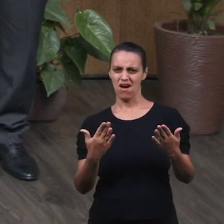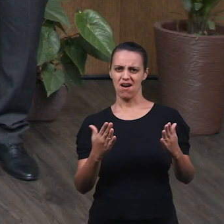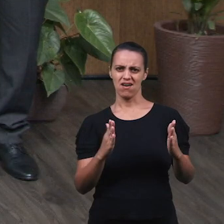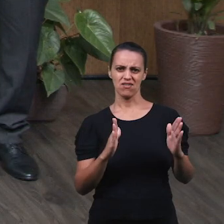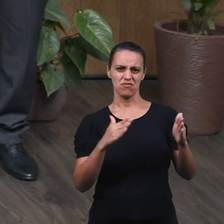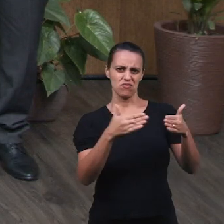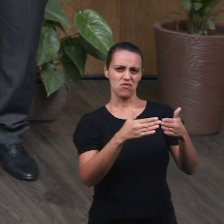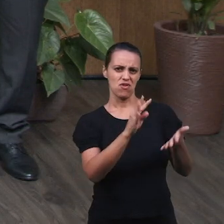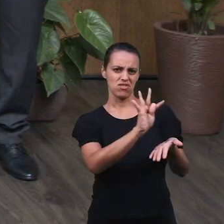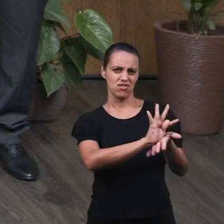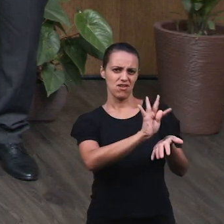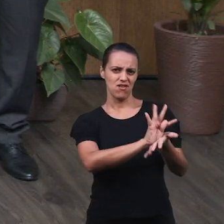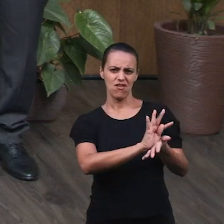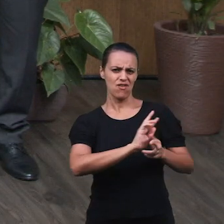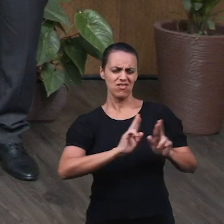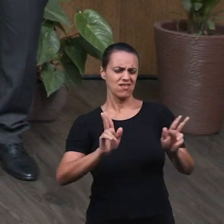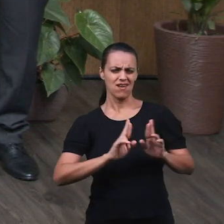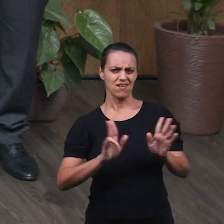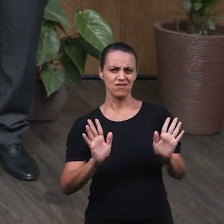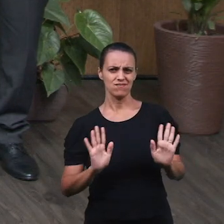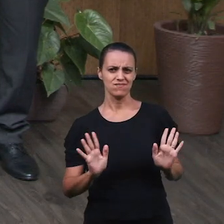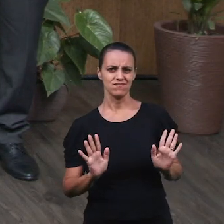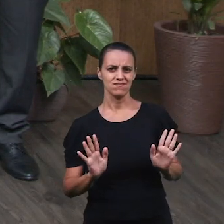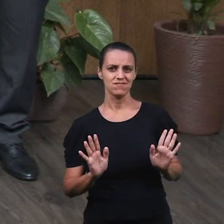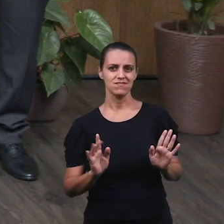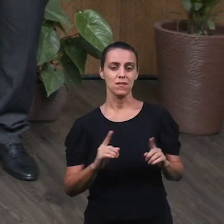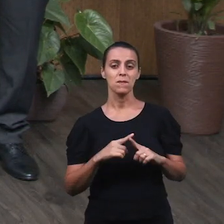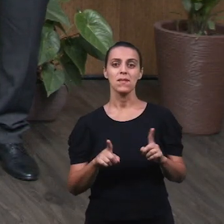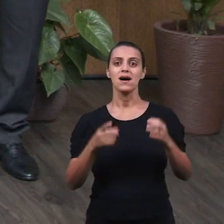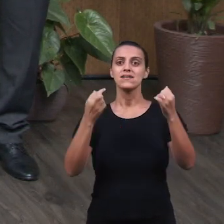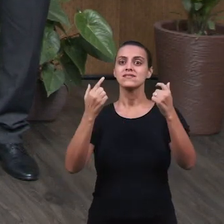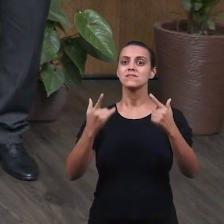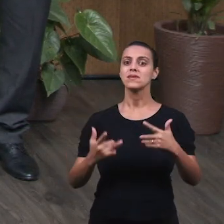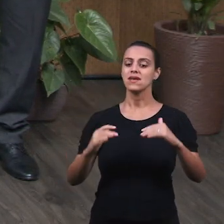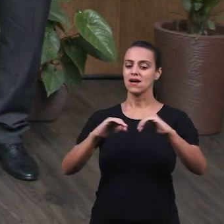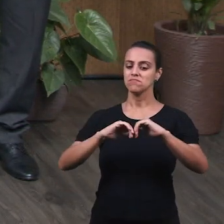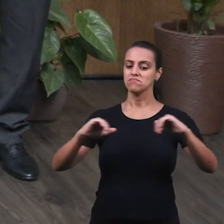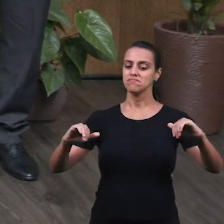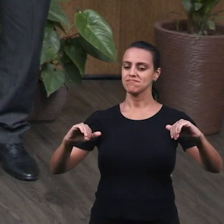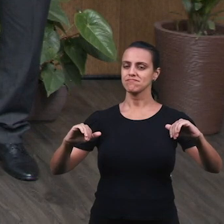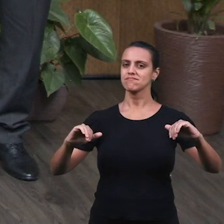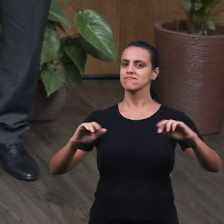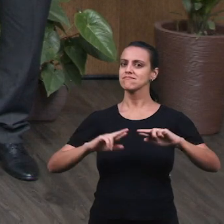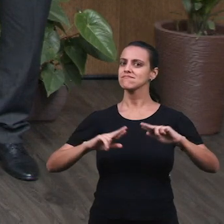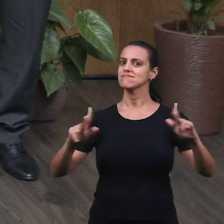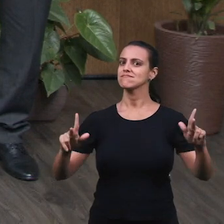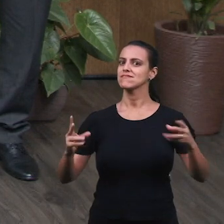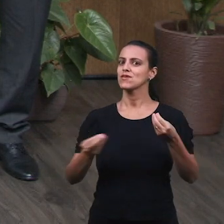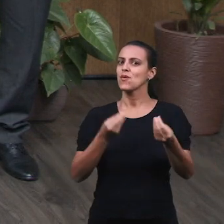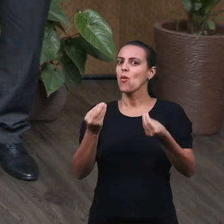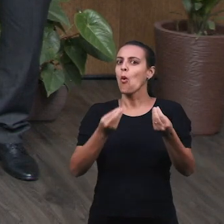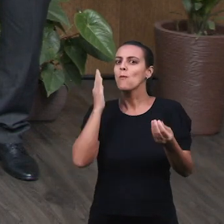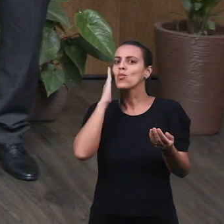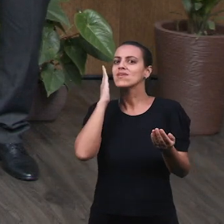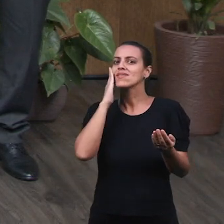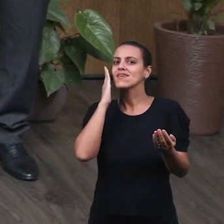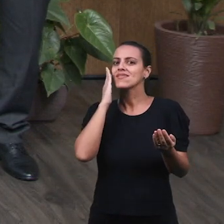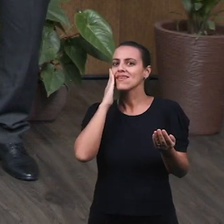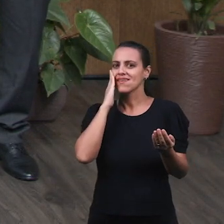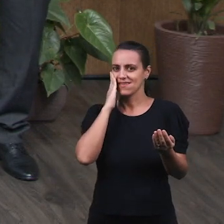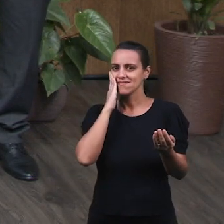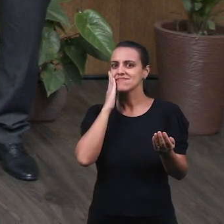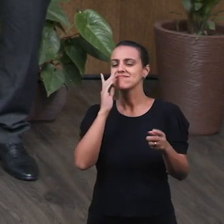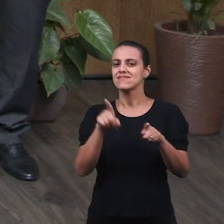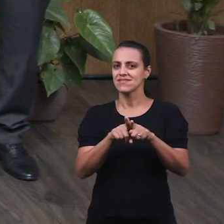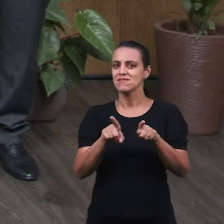comparaison théologique de la parole, mais juste une distinction de la manière par laquelle la Bible peut être comprise